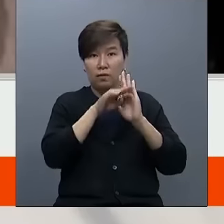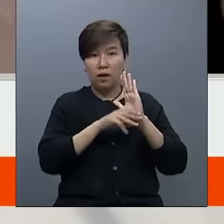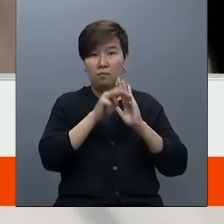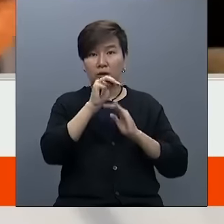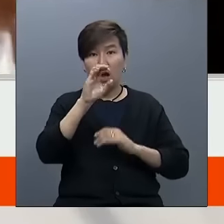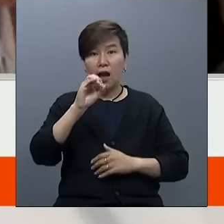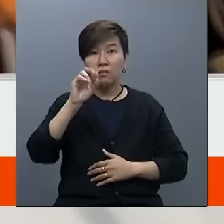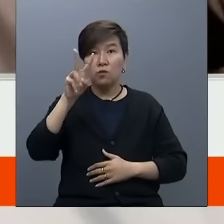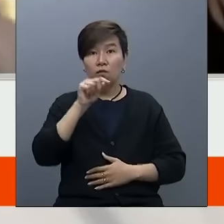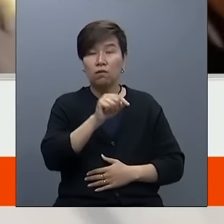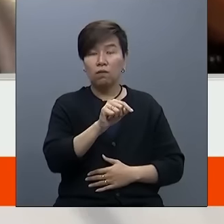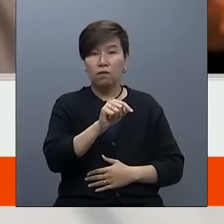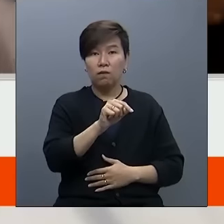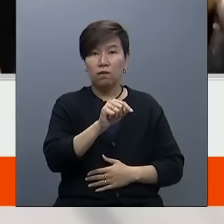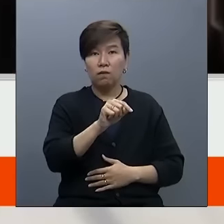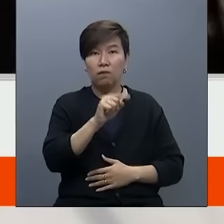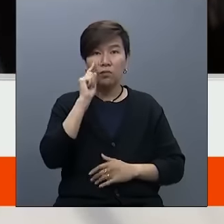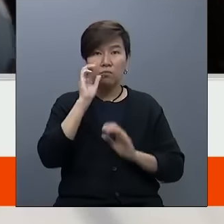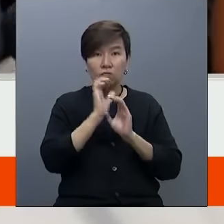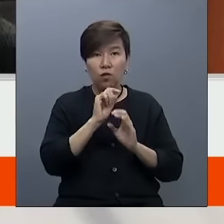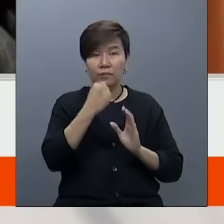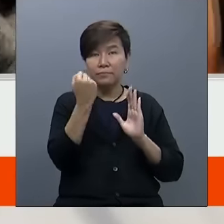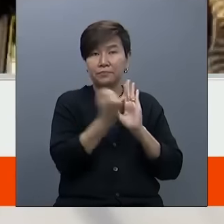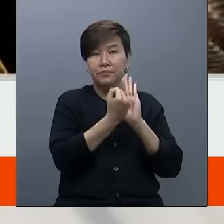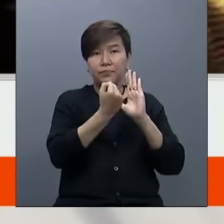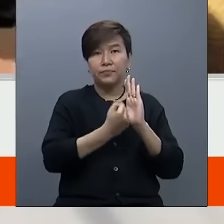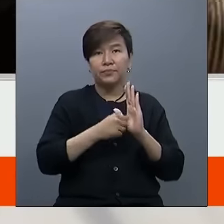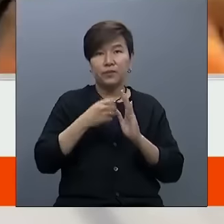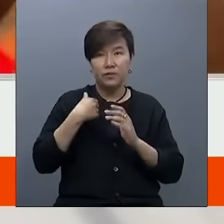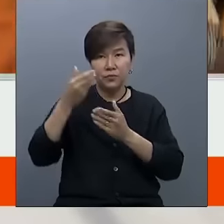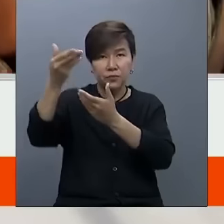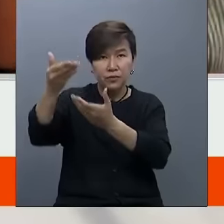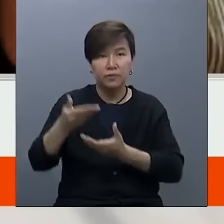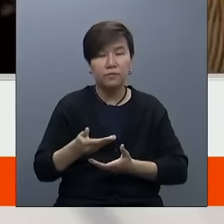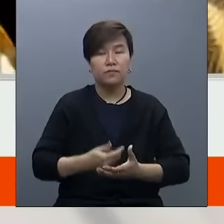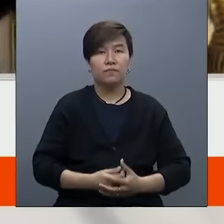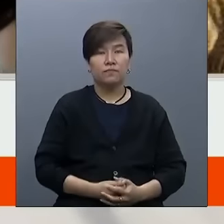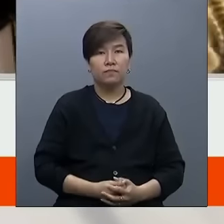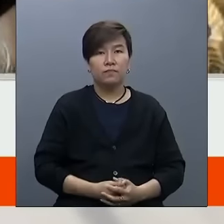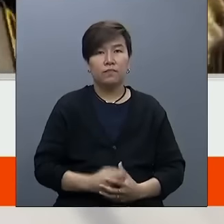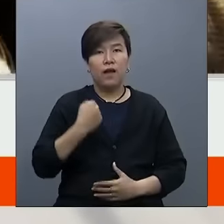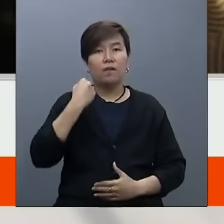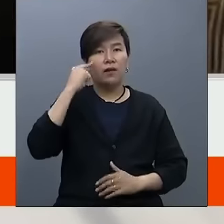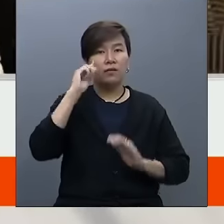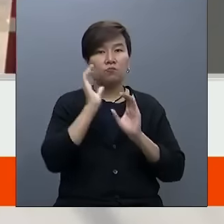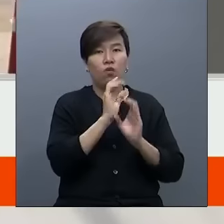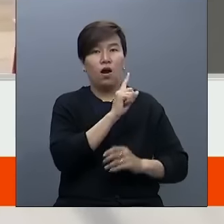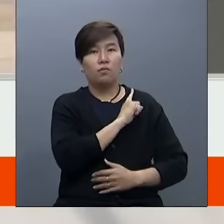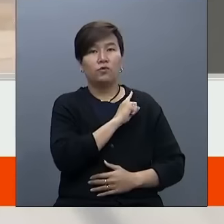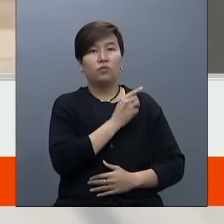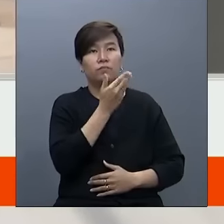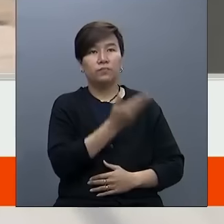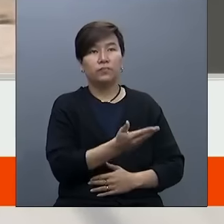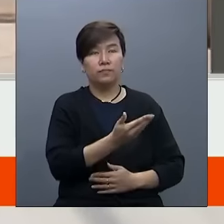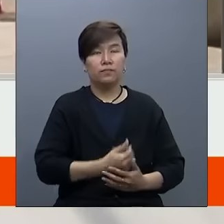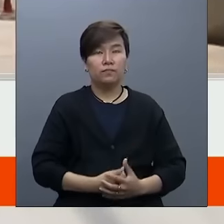ยครับสามารถออกได้เองเลยพนักงานสอบสวนเนี่ยออกไปได้เองเลยนะคร ับ เป็นอำนาจของพนักงานสอบสวนโดยตรงเลยครับ ค่ะที